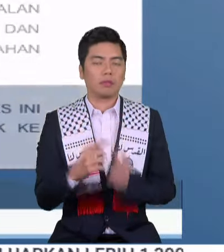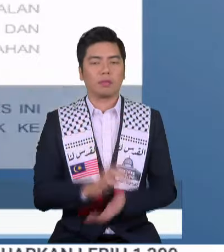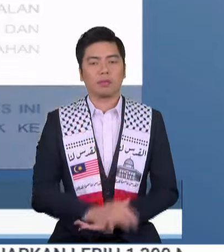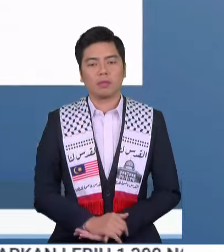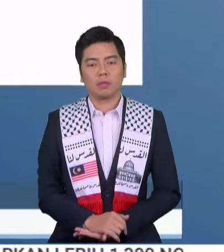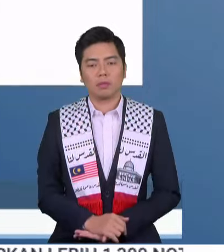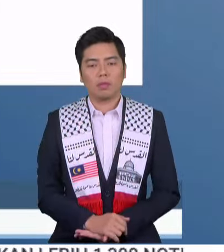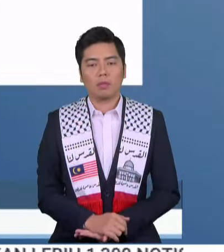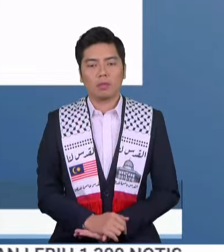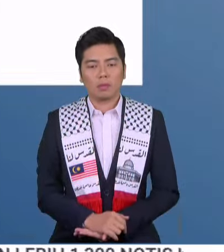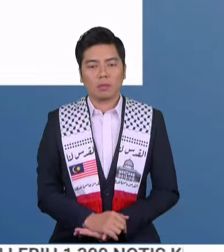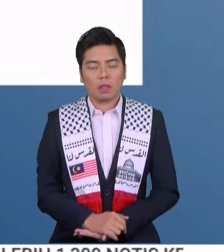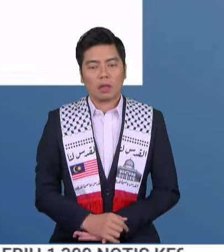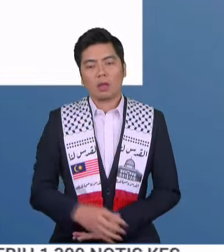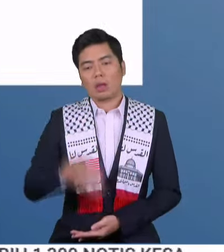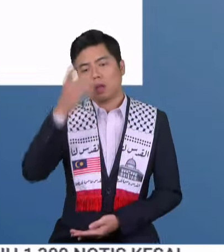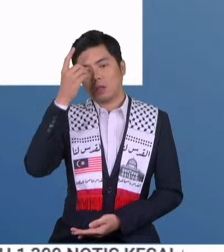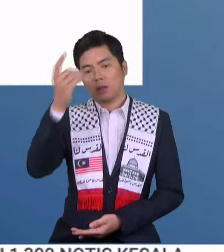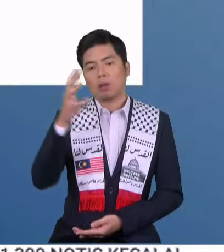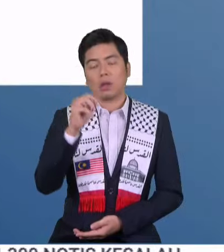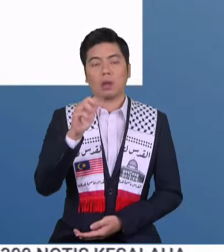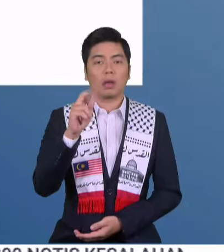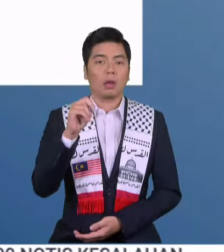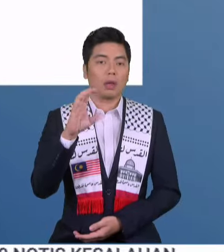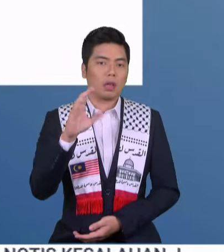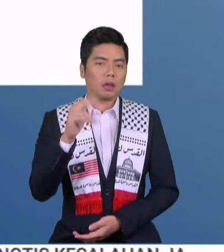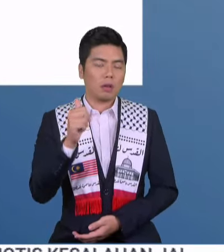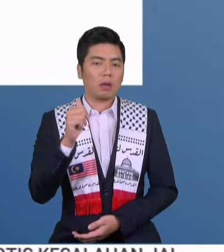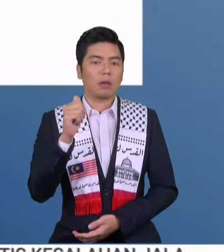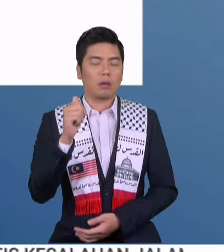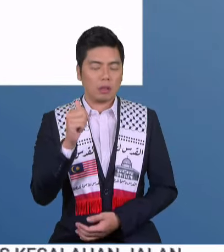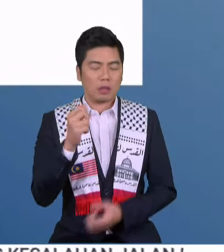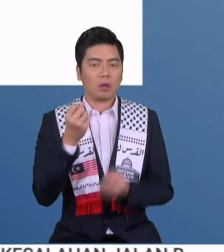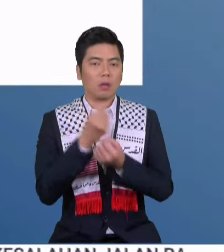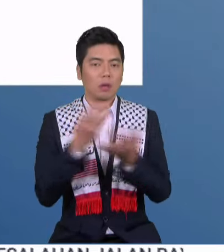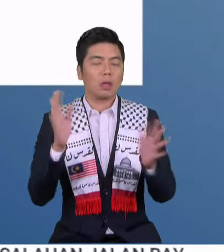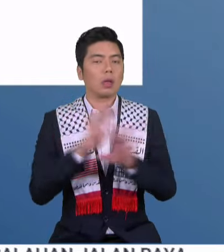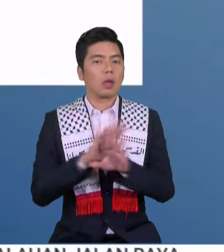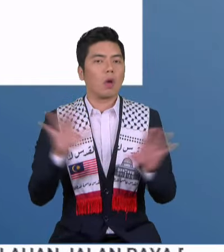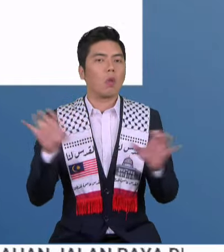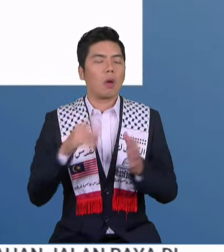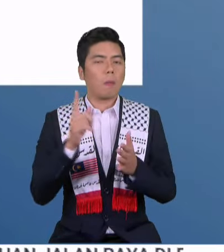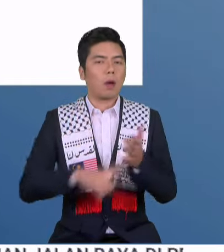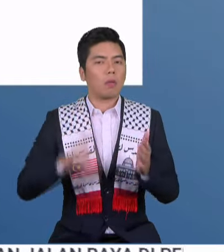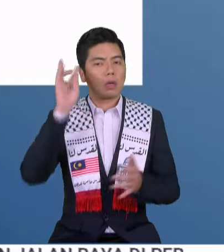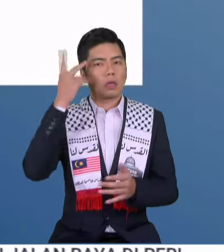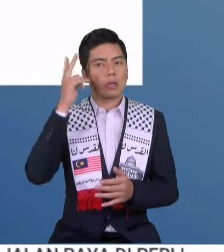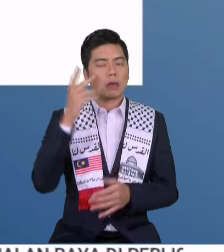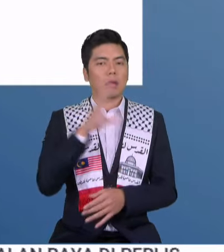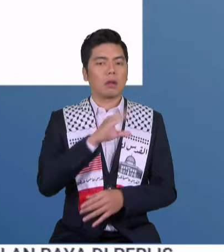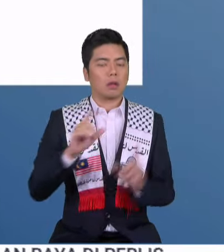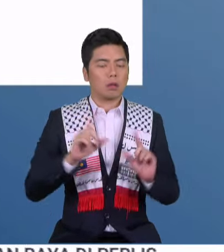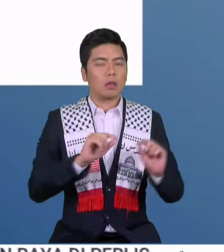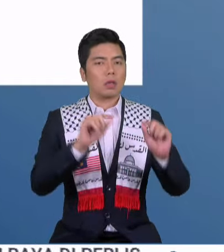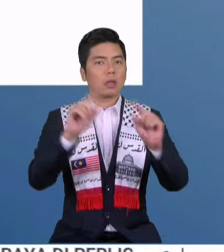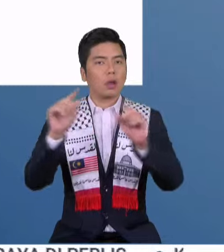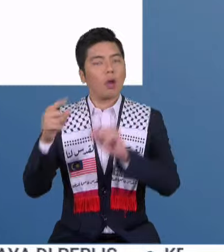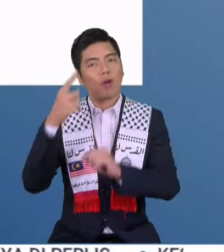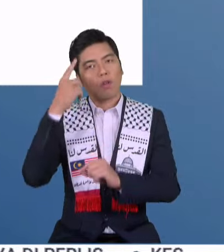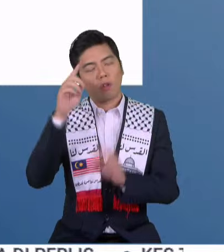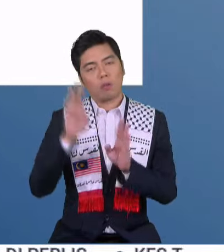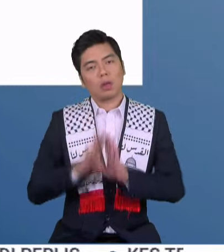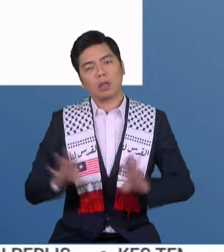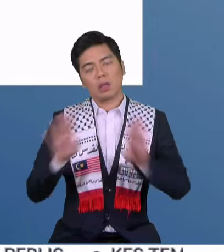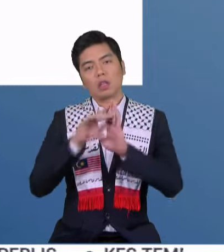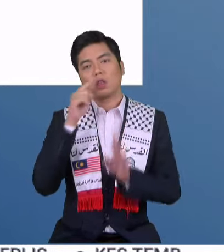1998. Sehubungan itu, Datuk Manca menasihatkan orang ramai supaya tidak membuat sebarang spekulasi dan tidak menyebabkan maklumat palsu yang